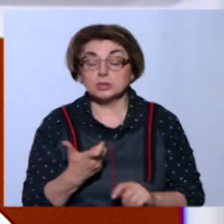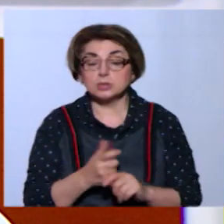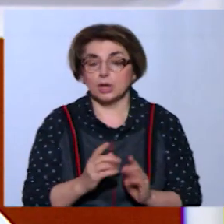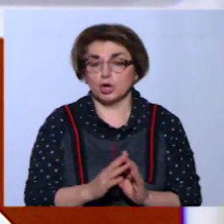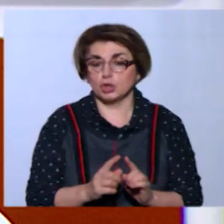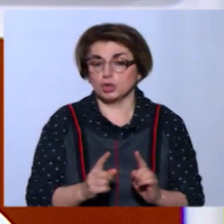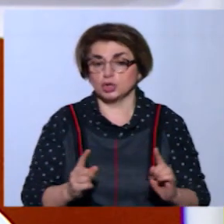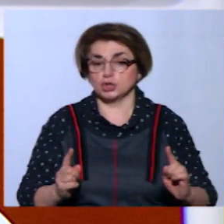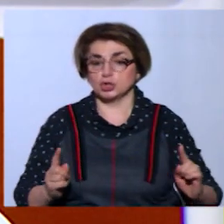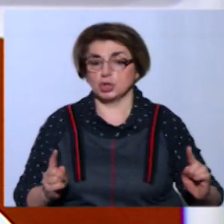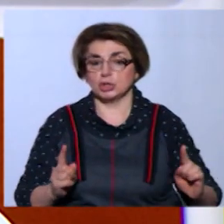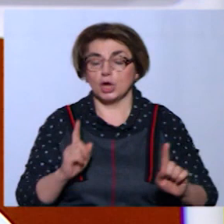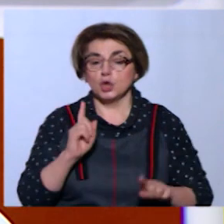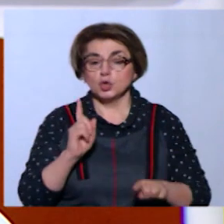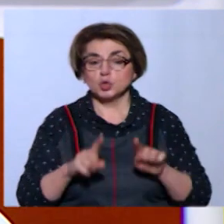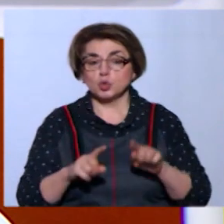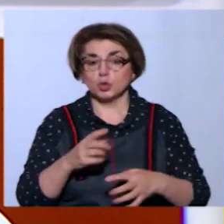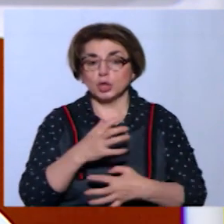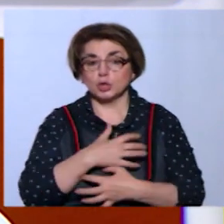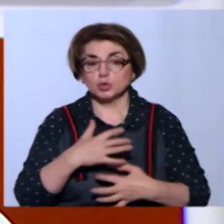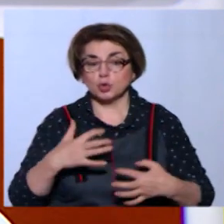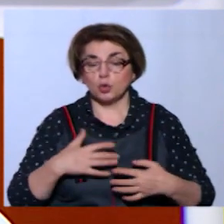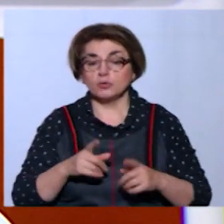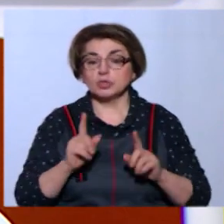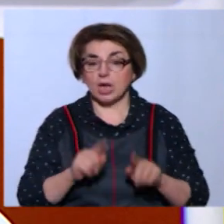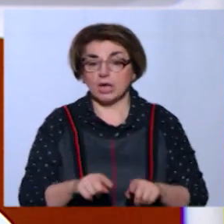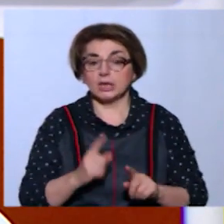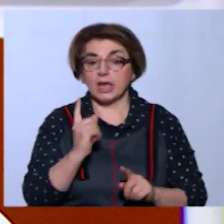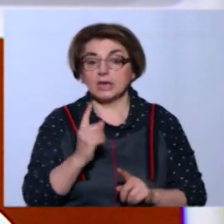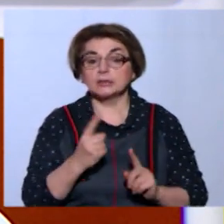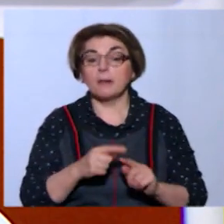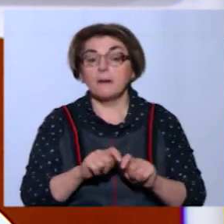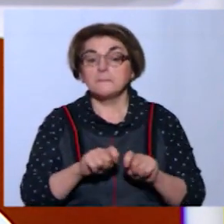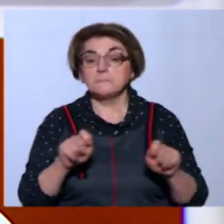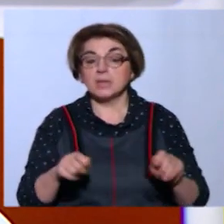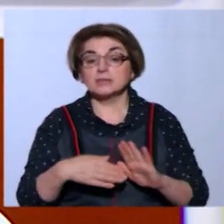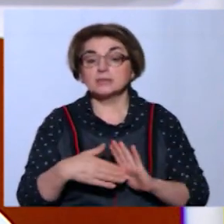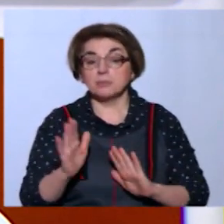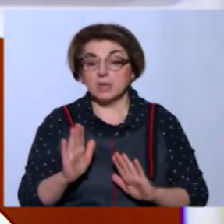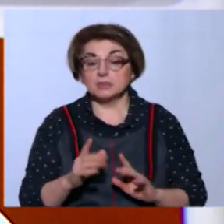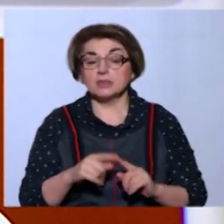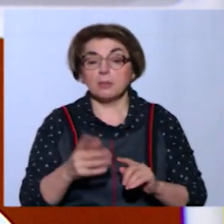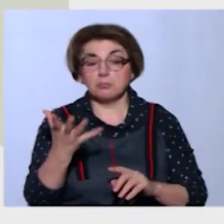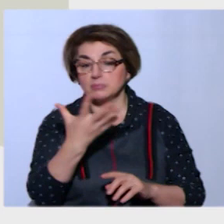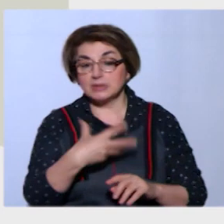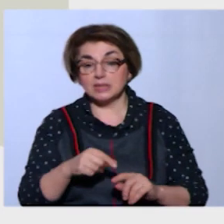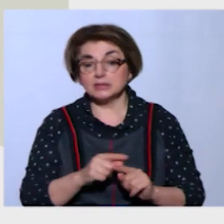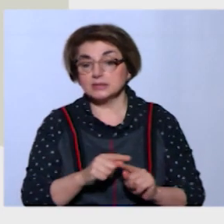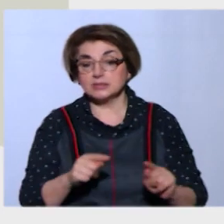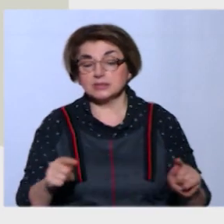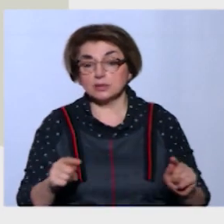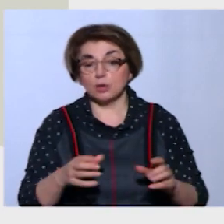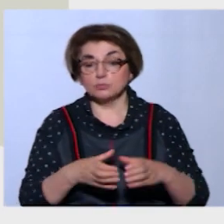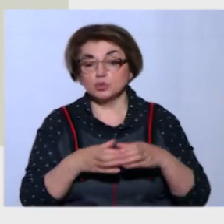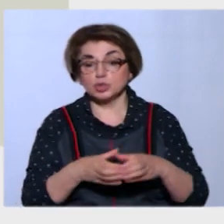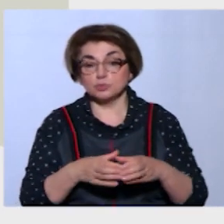გრძელი მორჩია, ზოგიერთ ცხოველში მისი სიგრძე 1 მეტრზე მეტიც არის და მთელ სიგრძეზე მისი